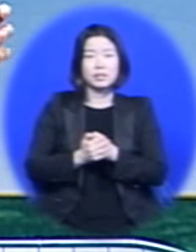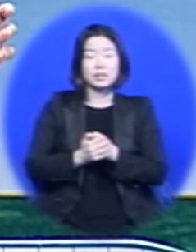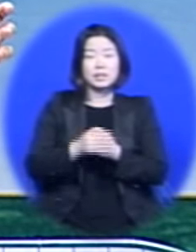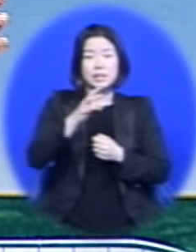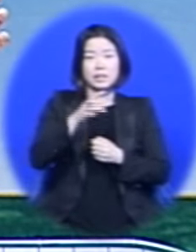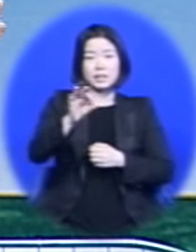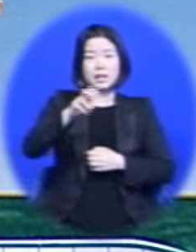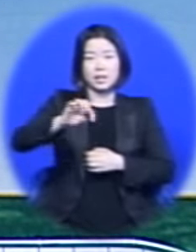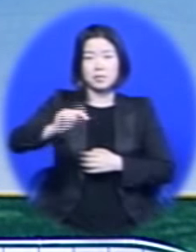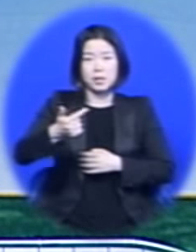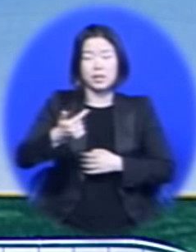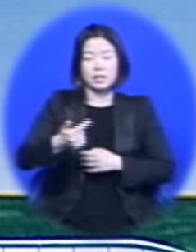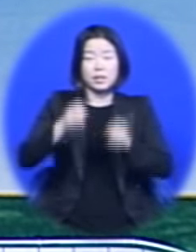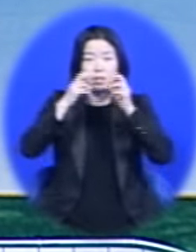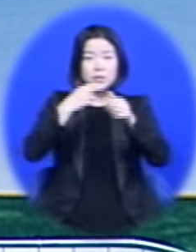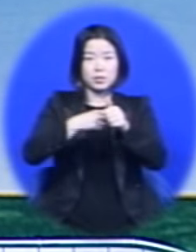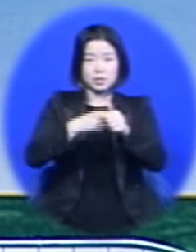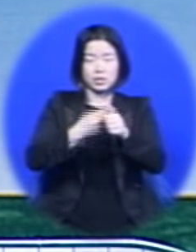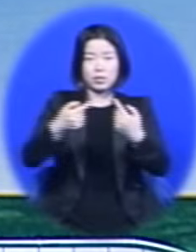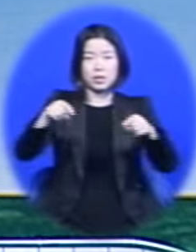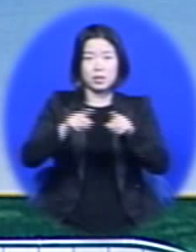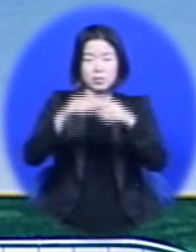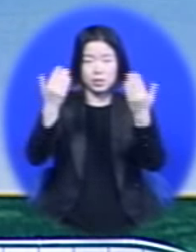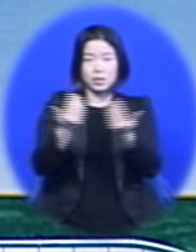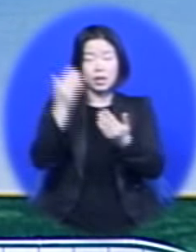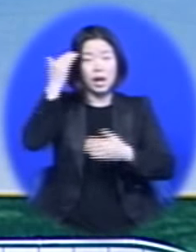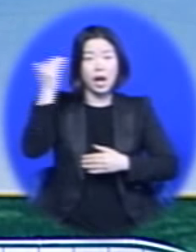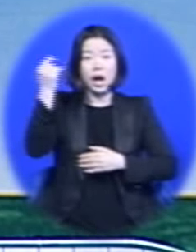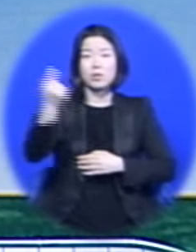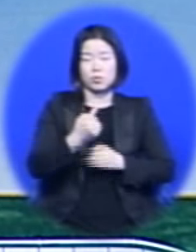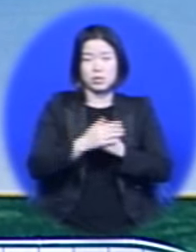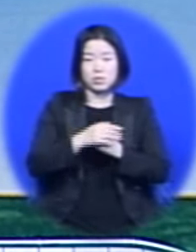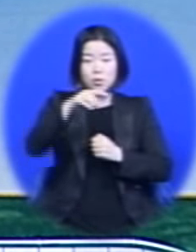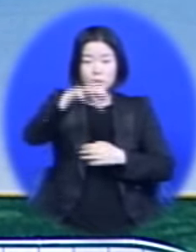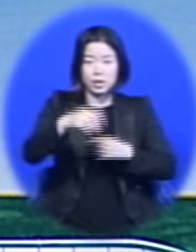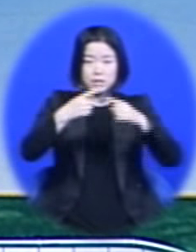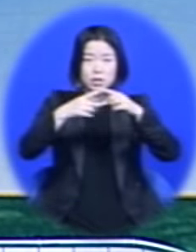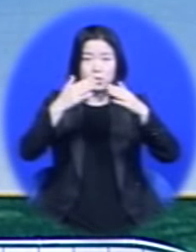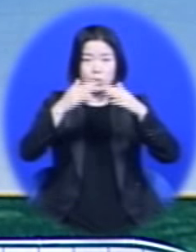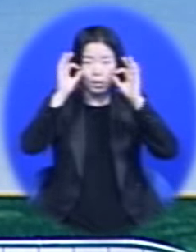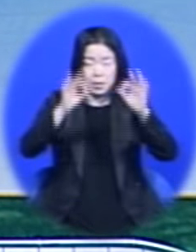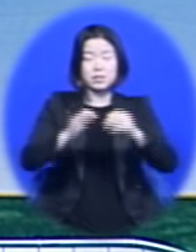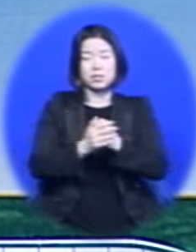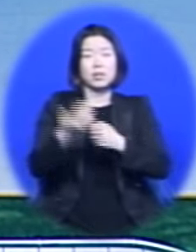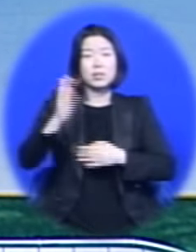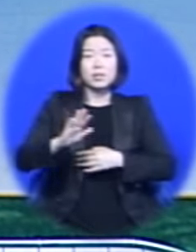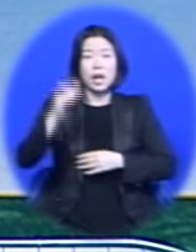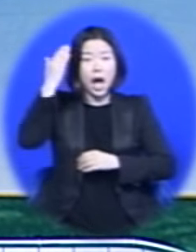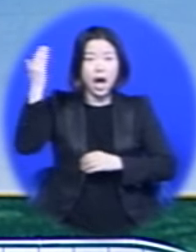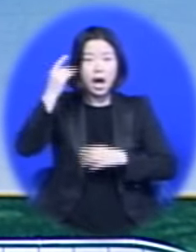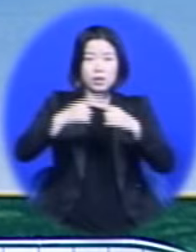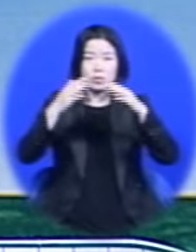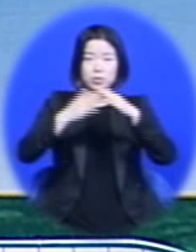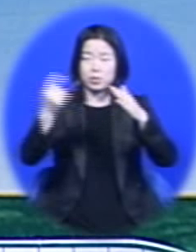예멘 선교사님들과 다 함께 한국으로 왔을 때 여기 와서 한국교회를 보았습니다. 그런데 자기가 한국교회에